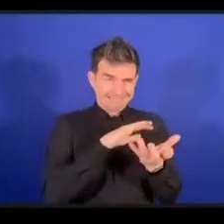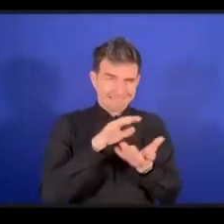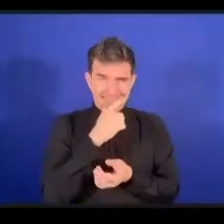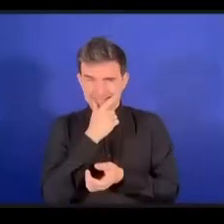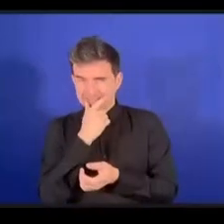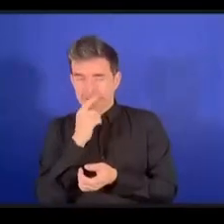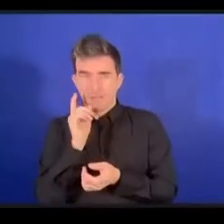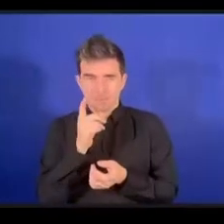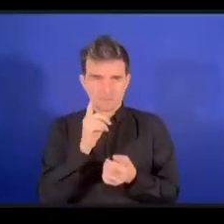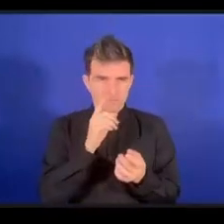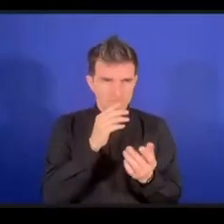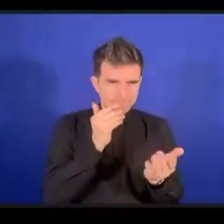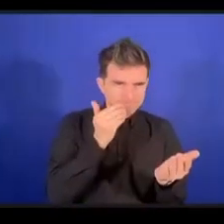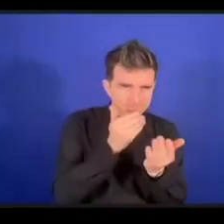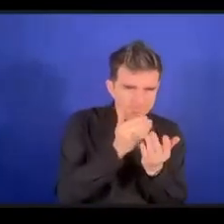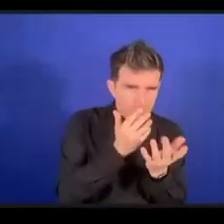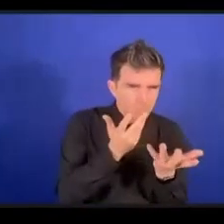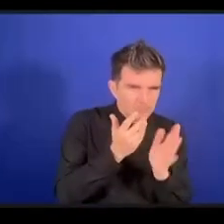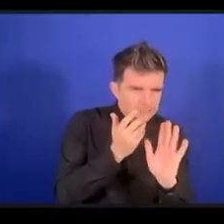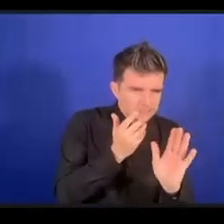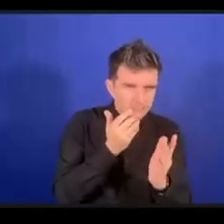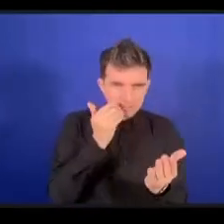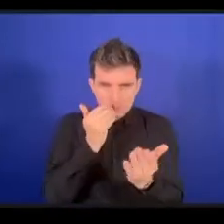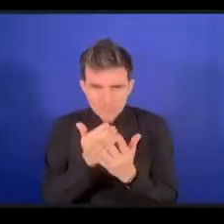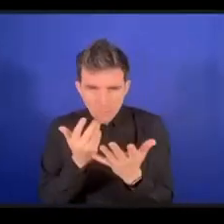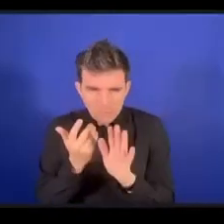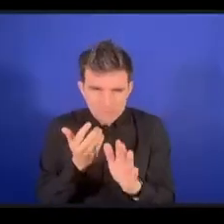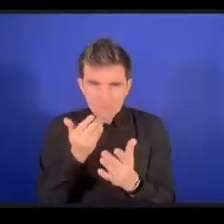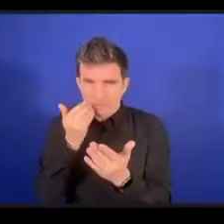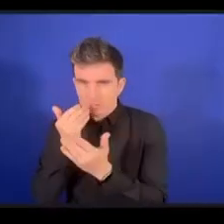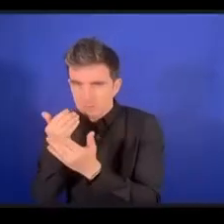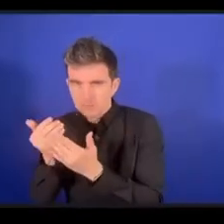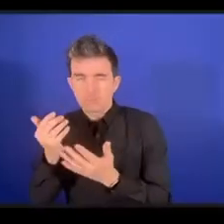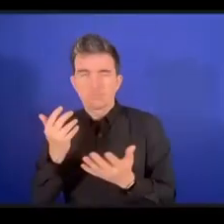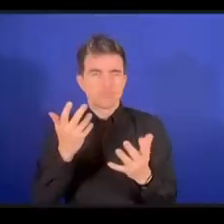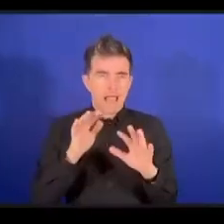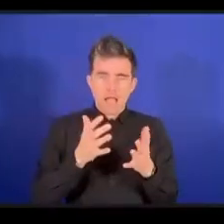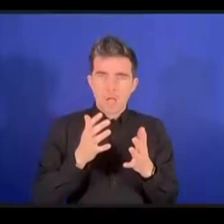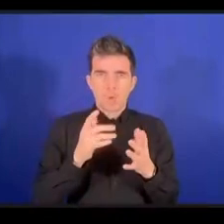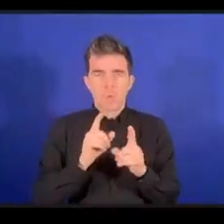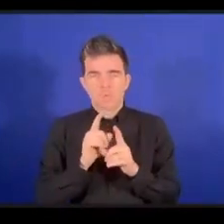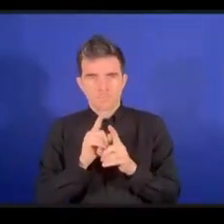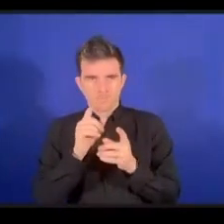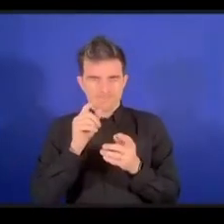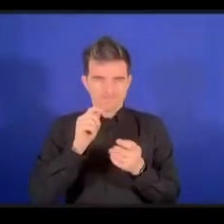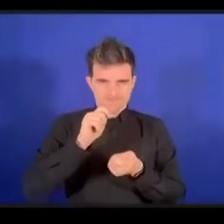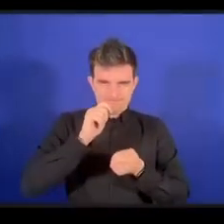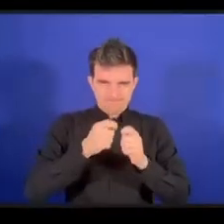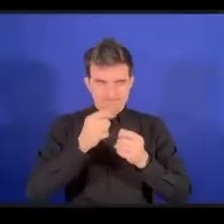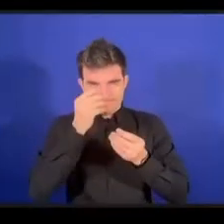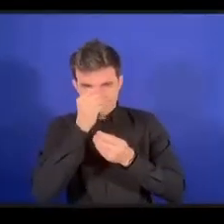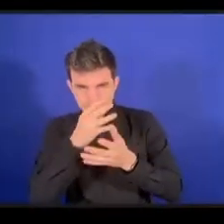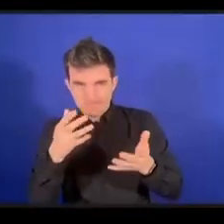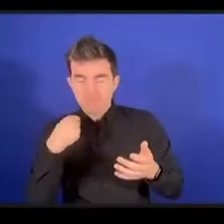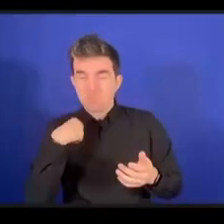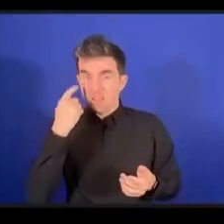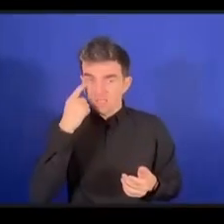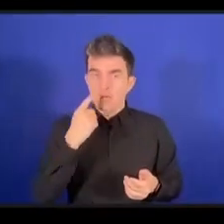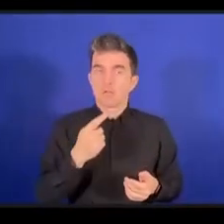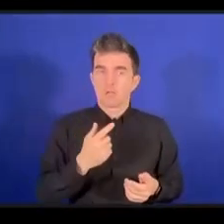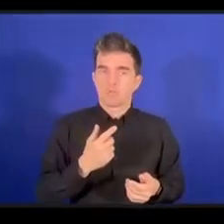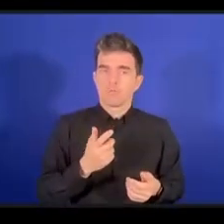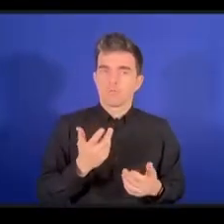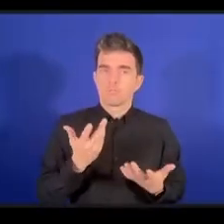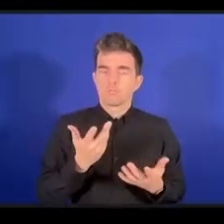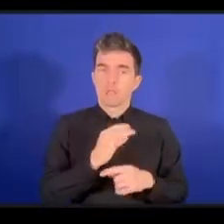我们必须要更多的合作，跟行业，尤其是一些